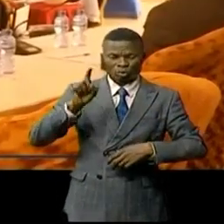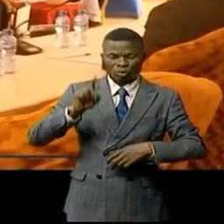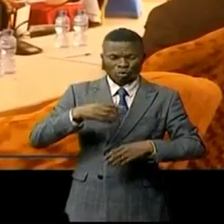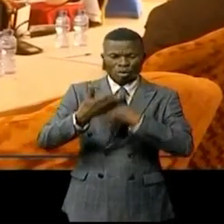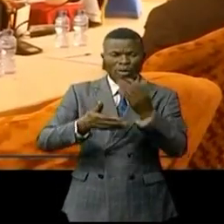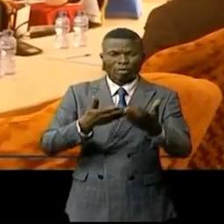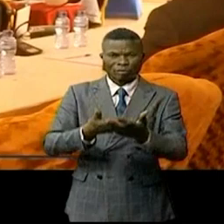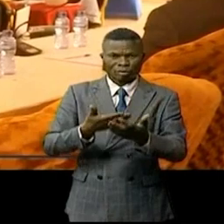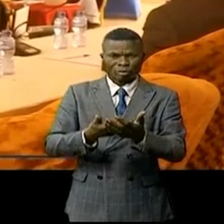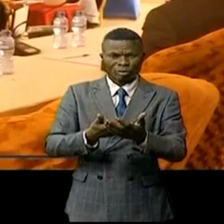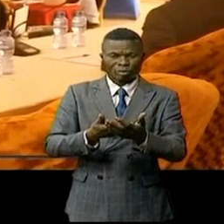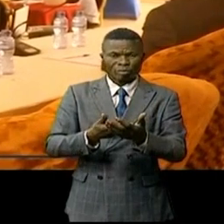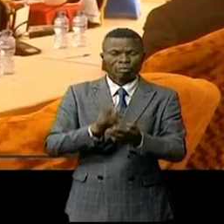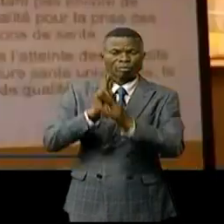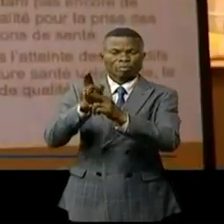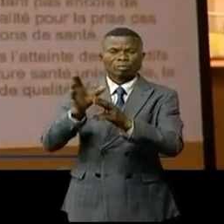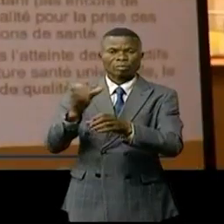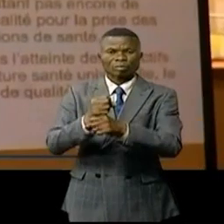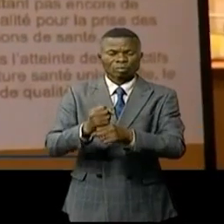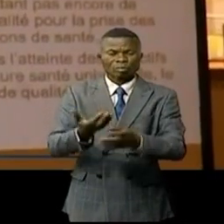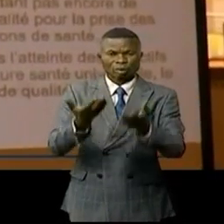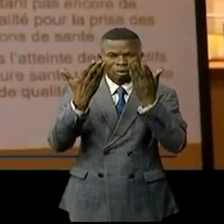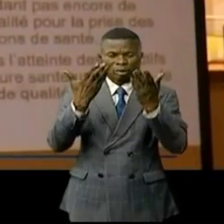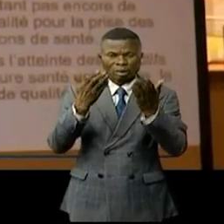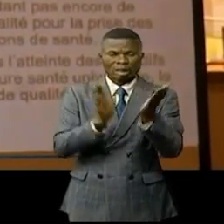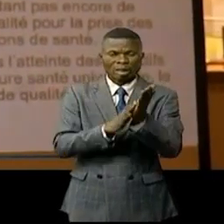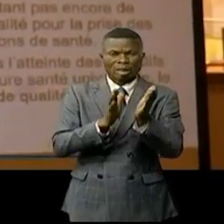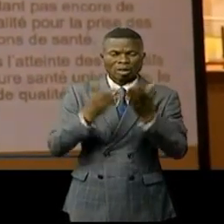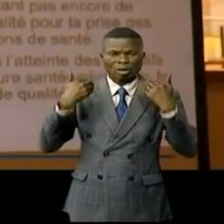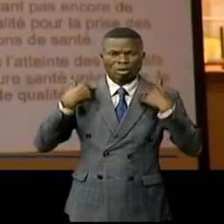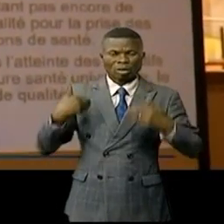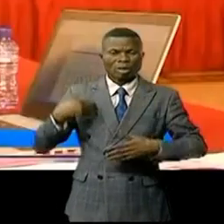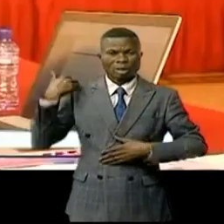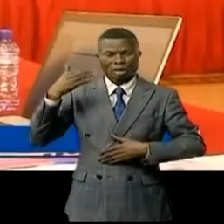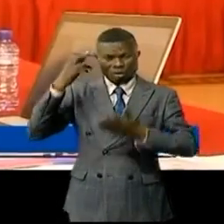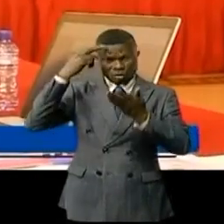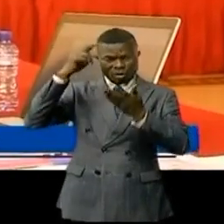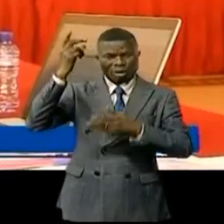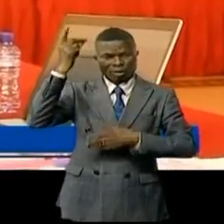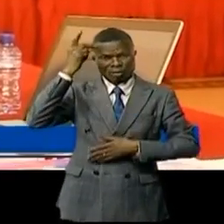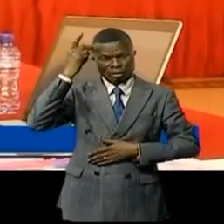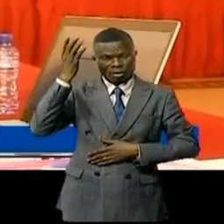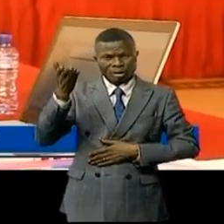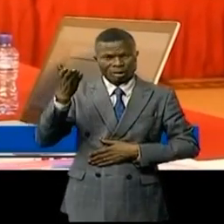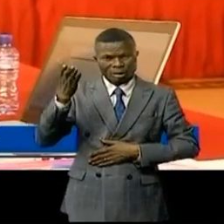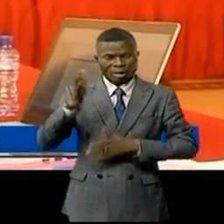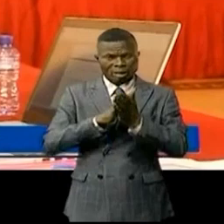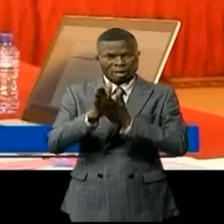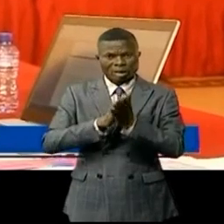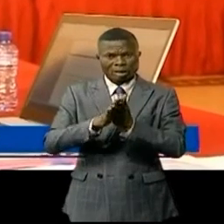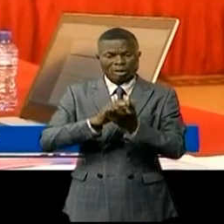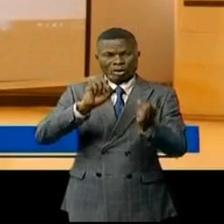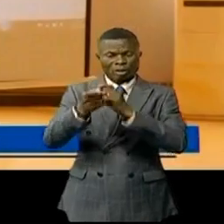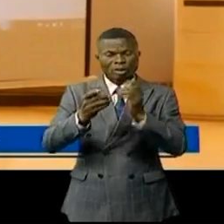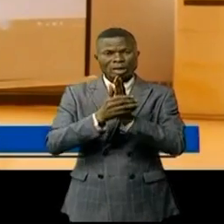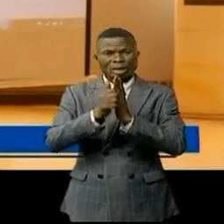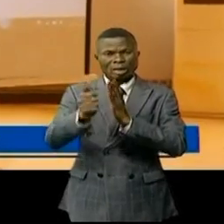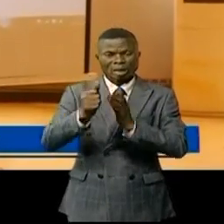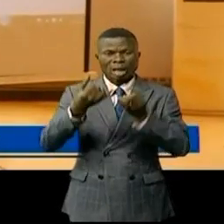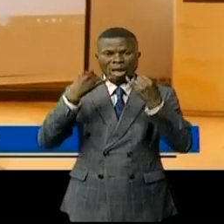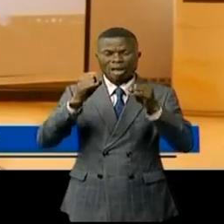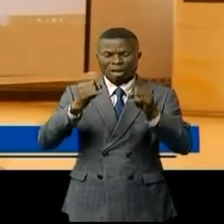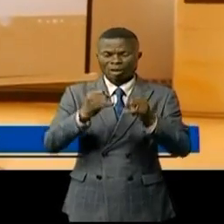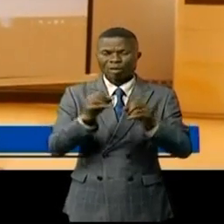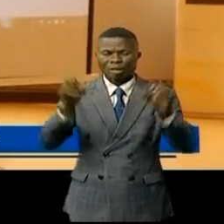Cette restitution du rapport de l'étude menée par l'École de santé publique de l'Université de Kinshasa porte sur la revue de qualité des données des outils